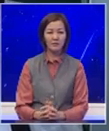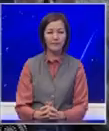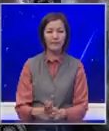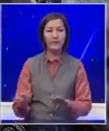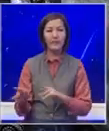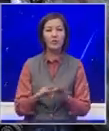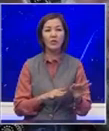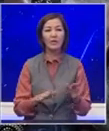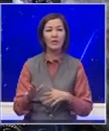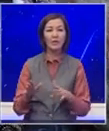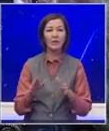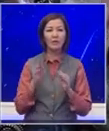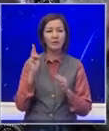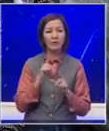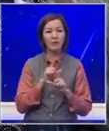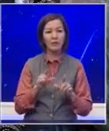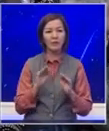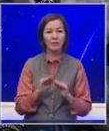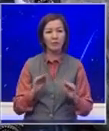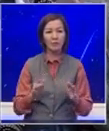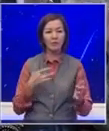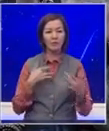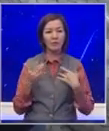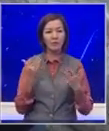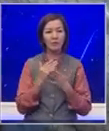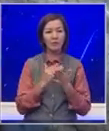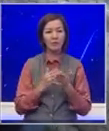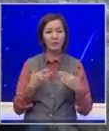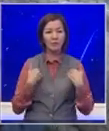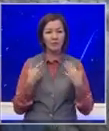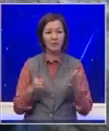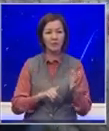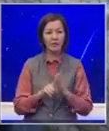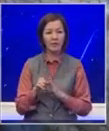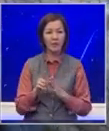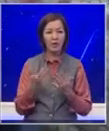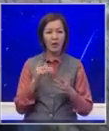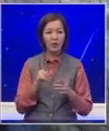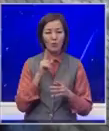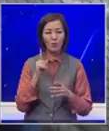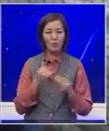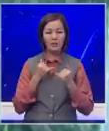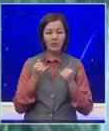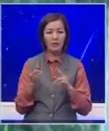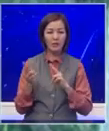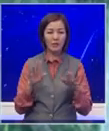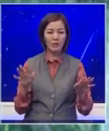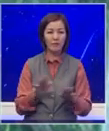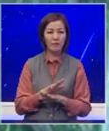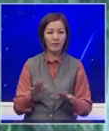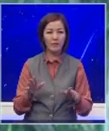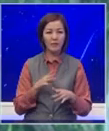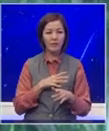Шара шымылдығы мектеп оқушыларының ұсынған мерекелік концертмен басталды. Ауыл жастары құрмет көрсетіп, ән шырқап, би биледі. Тақиялы